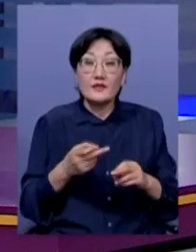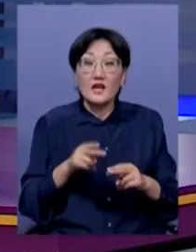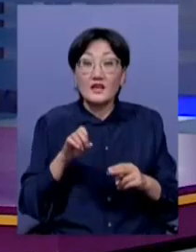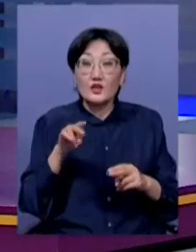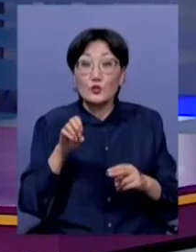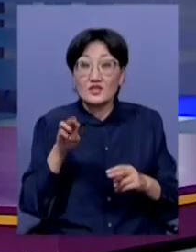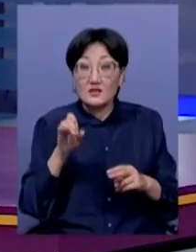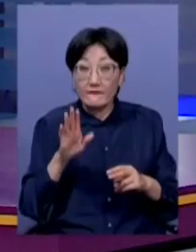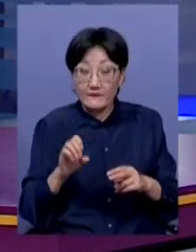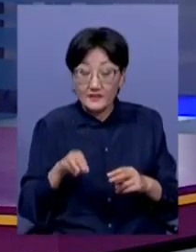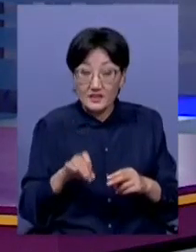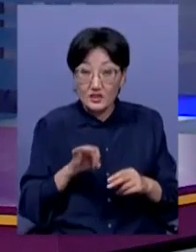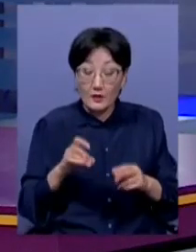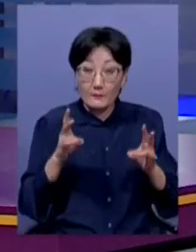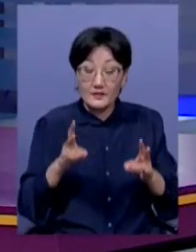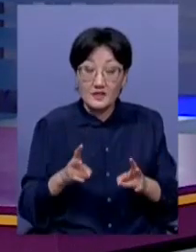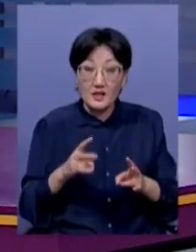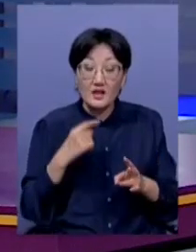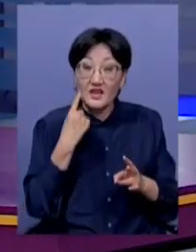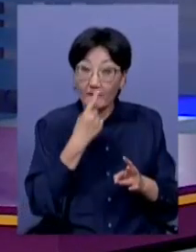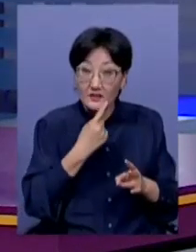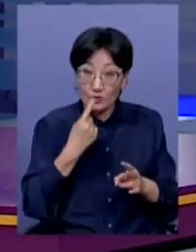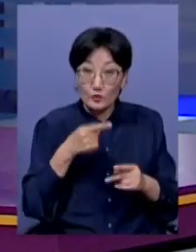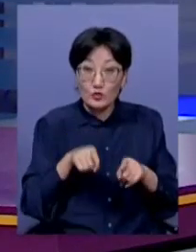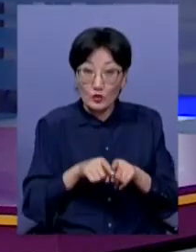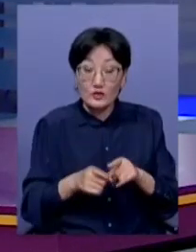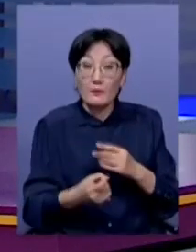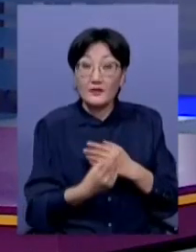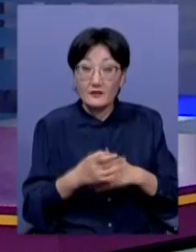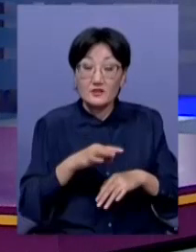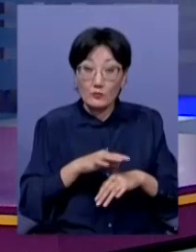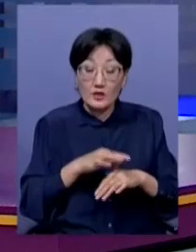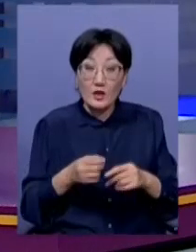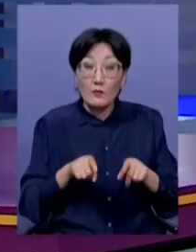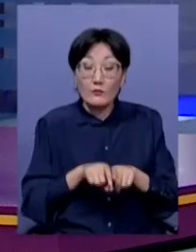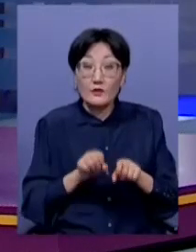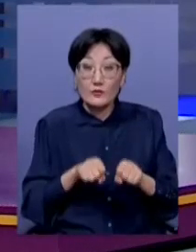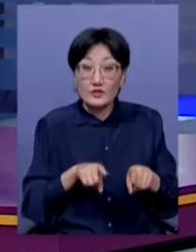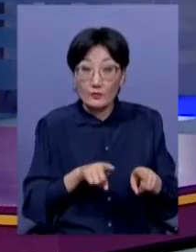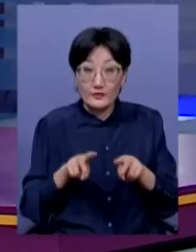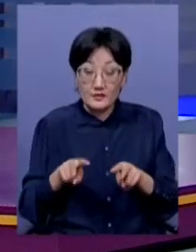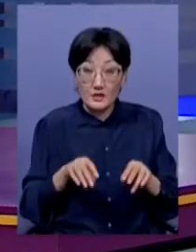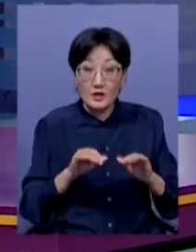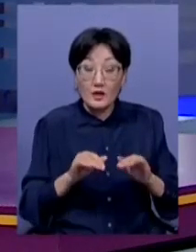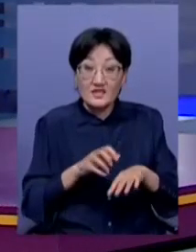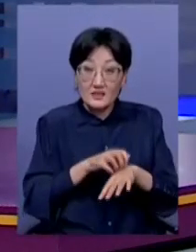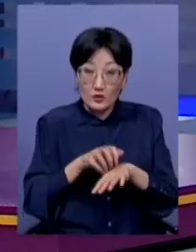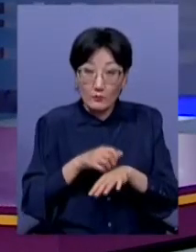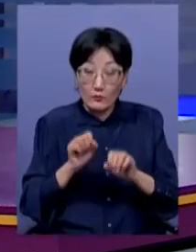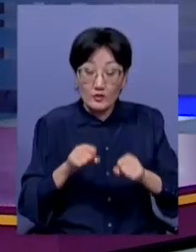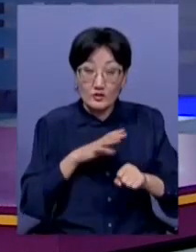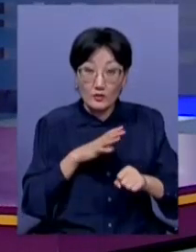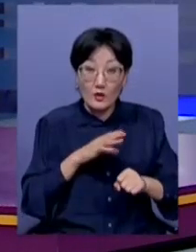конъюнктивита и поражение слизистой ротовой полости. Далее мы можем наблюдать у таких детей сыпь. Сыпь может